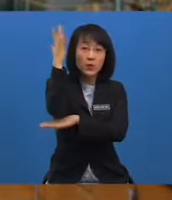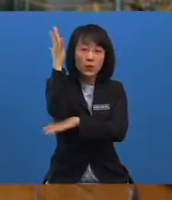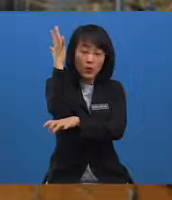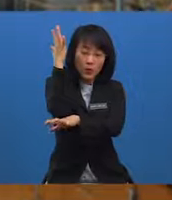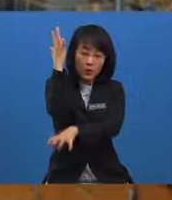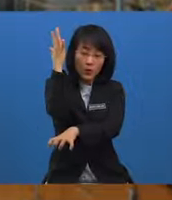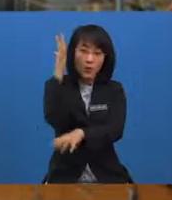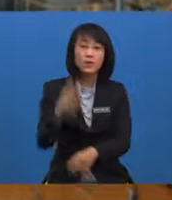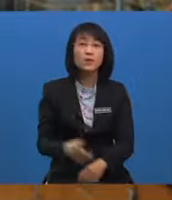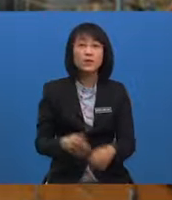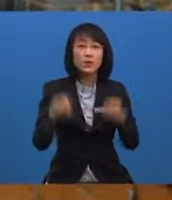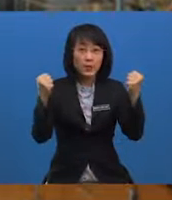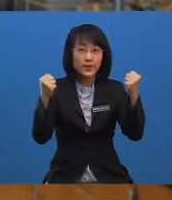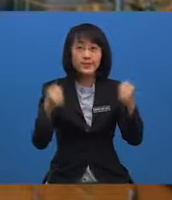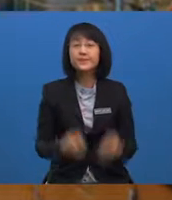lebih kukuh.